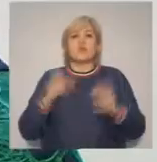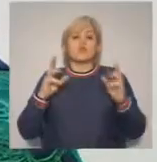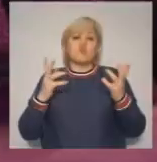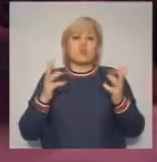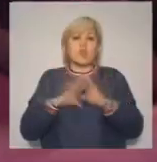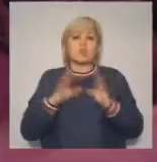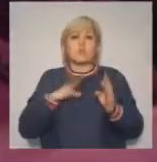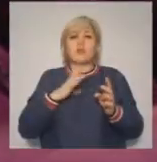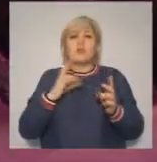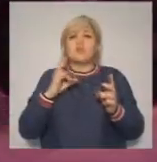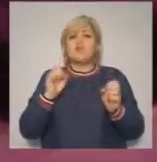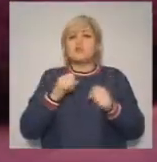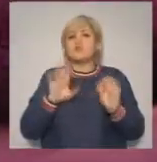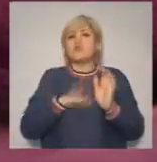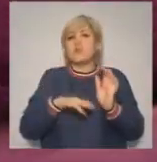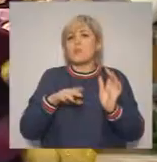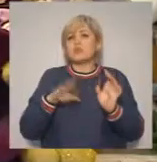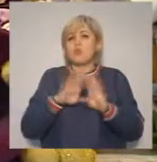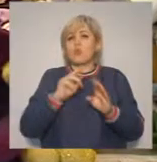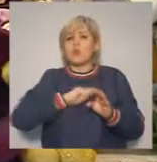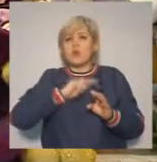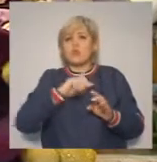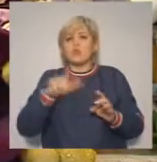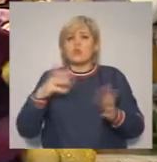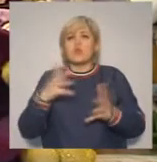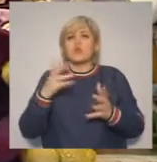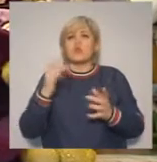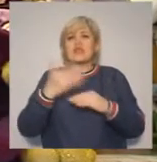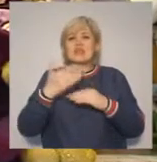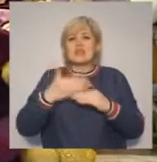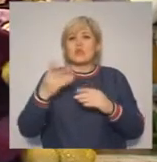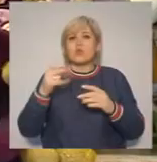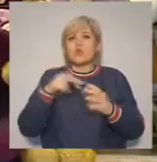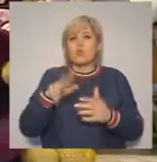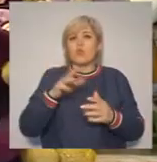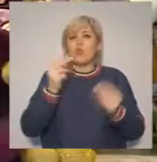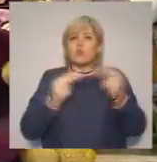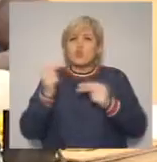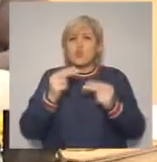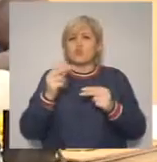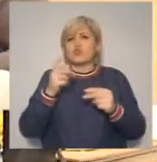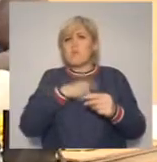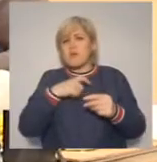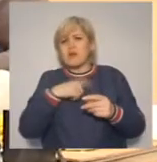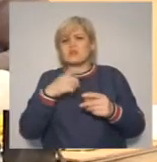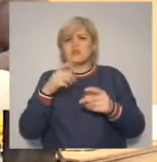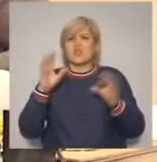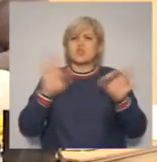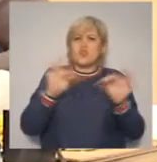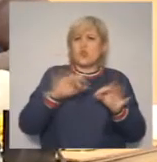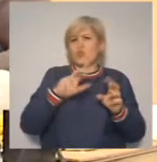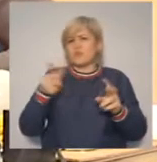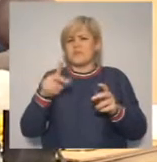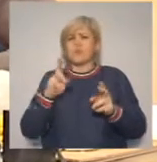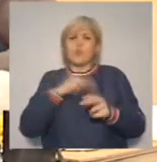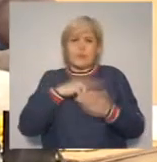пределами округа. Разумеется, все это было бы невозможно без кропотливой работы людей, которые на сцену не выходят. Художники, бутафоры,